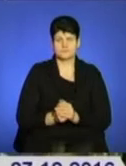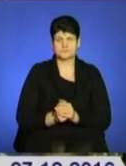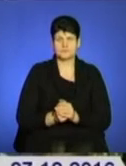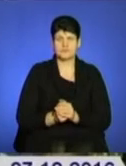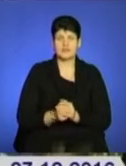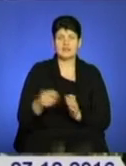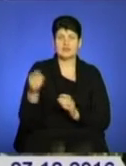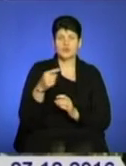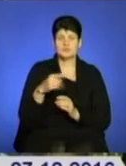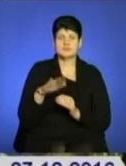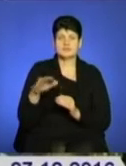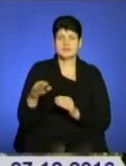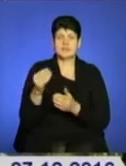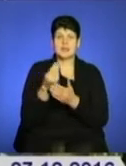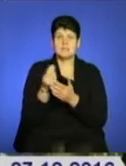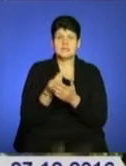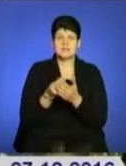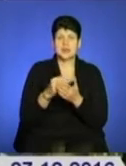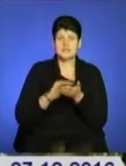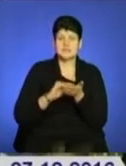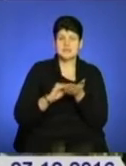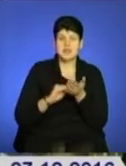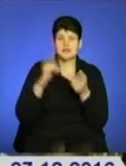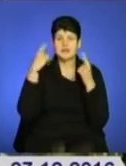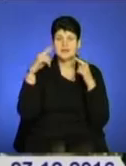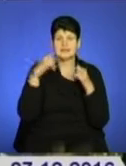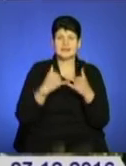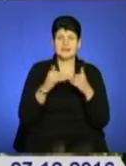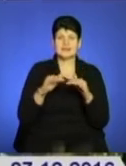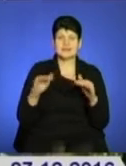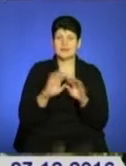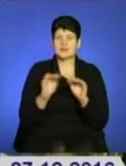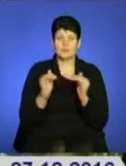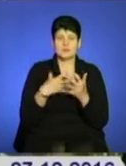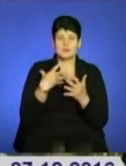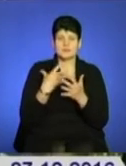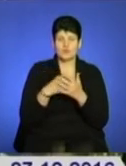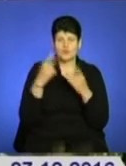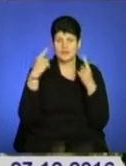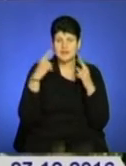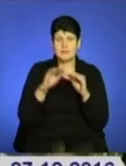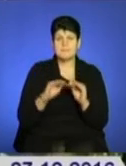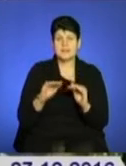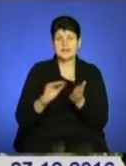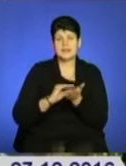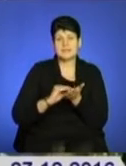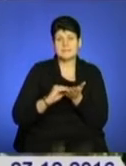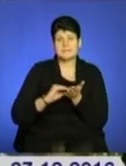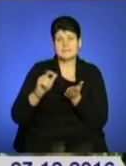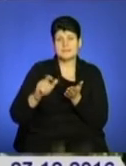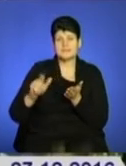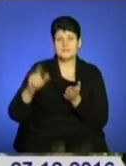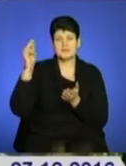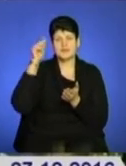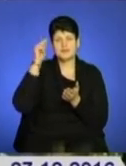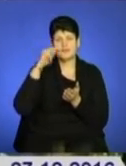Тернопільські школярі написали казки для дітей. Не обмежувати власну фантазію і вигадувати цікаві історії маленькі письменники навчилися у